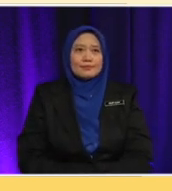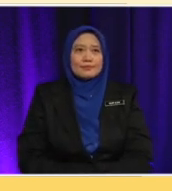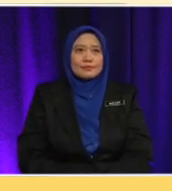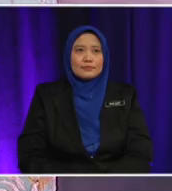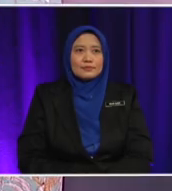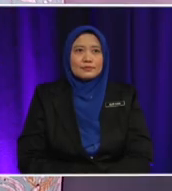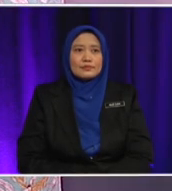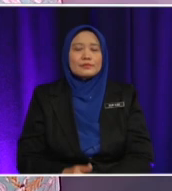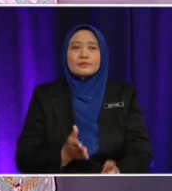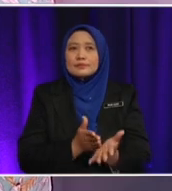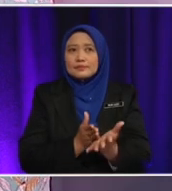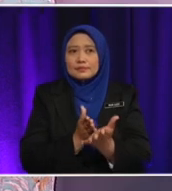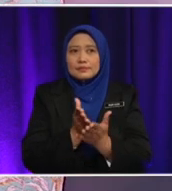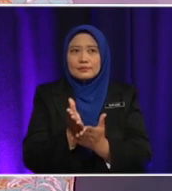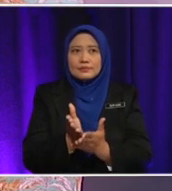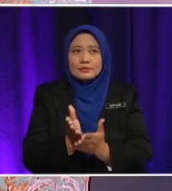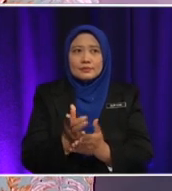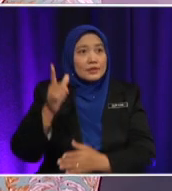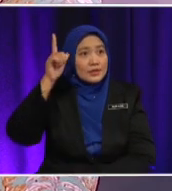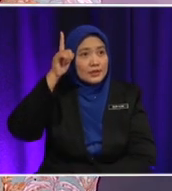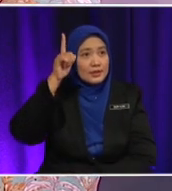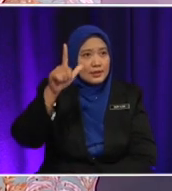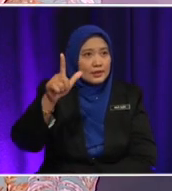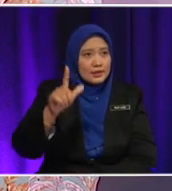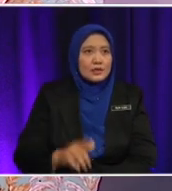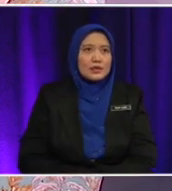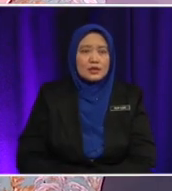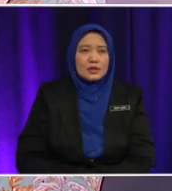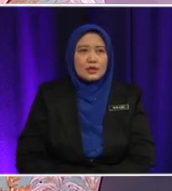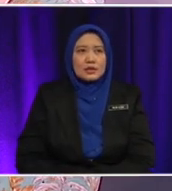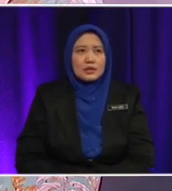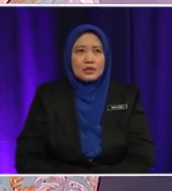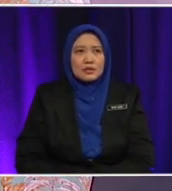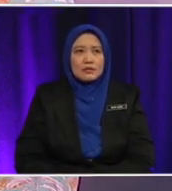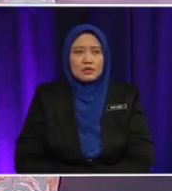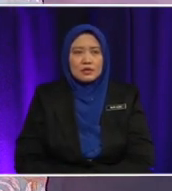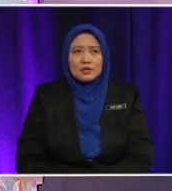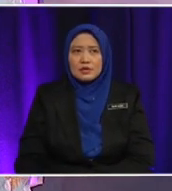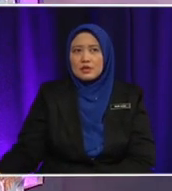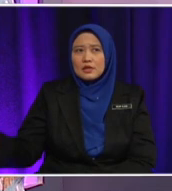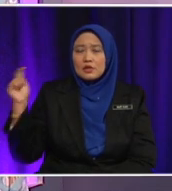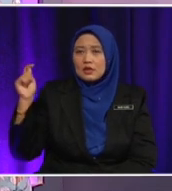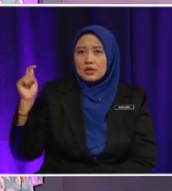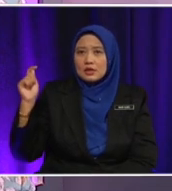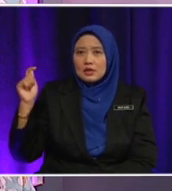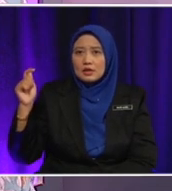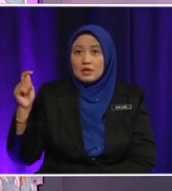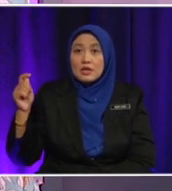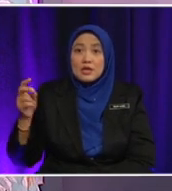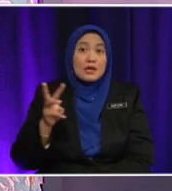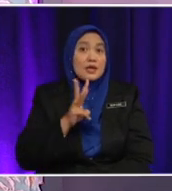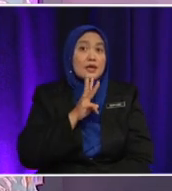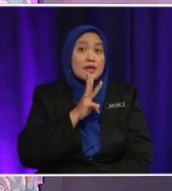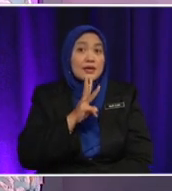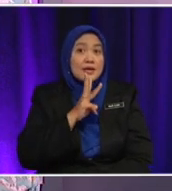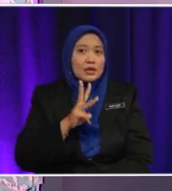seterusnya kita tengok kepada tenaga yang kedua adalah tenaga hydro tenaga hydro